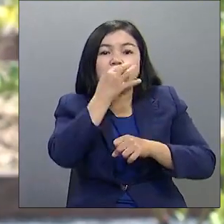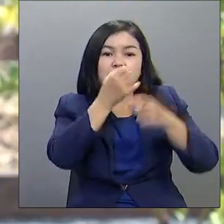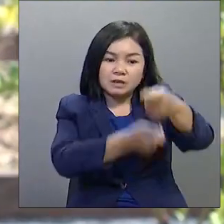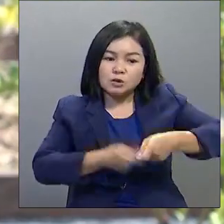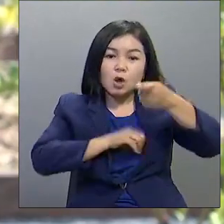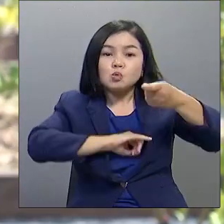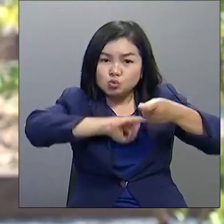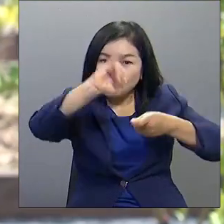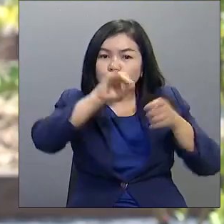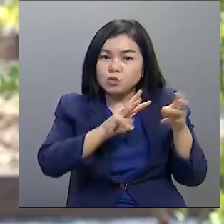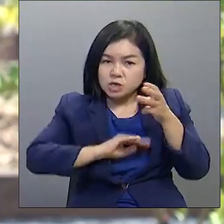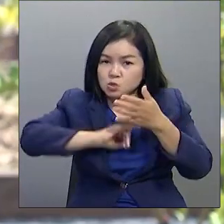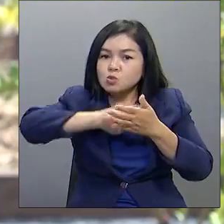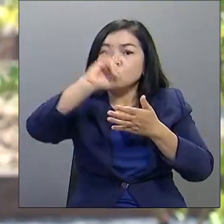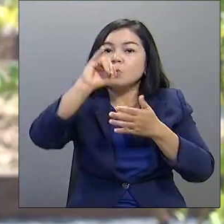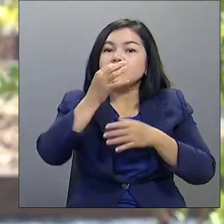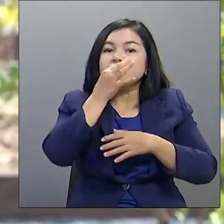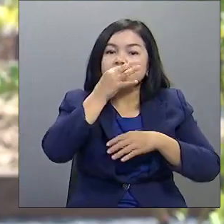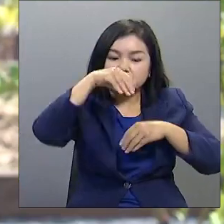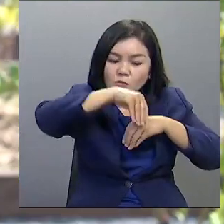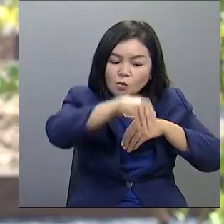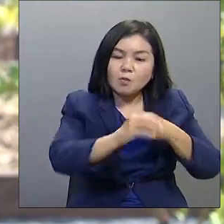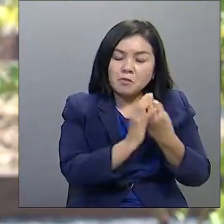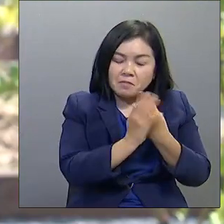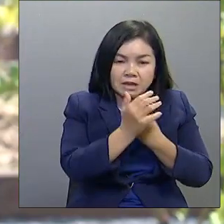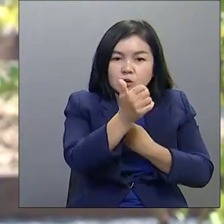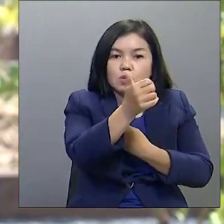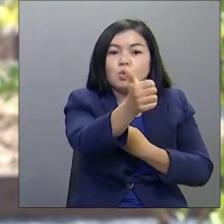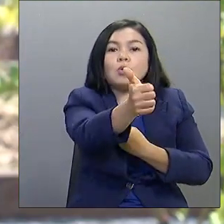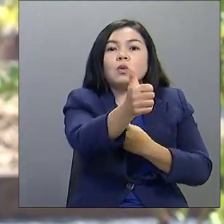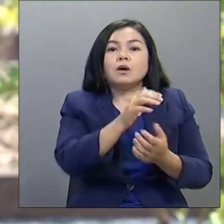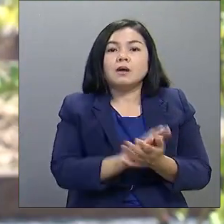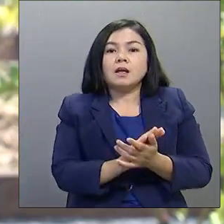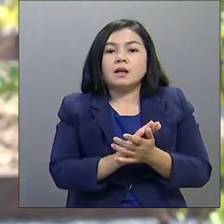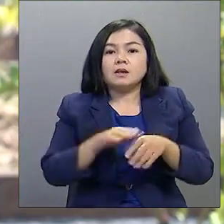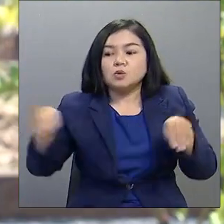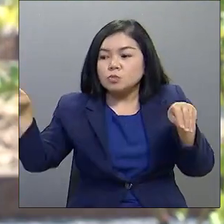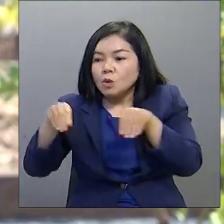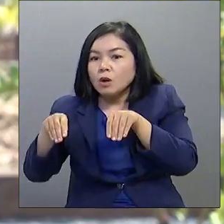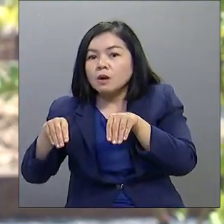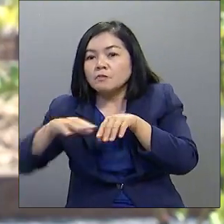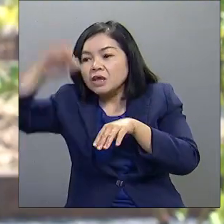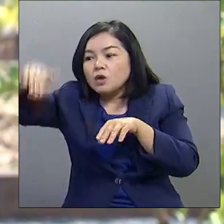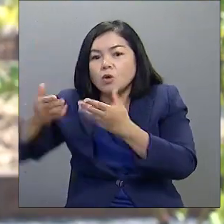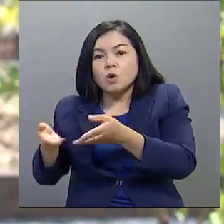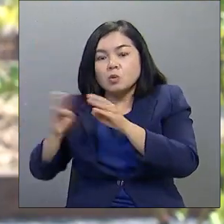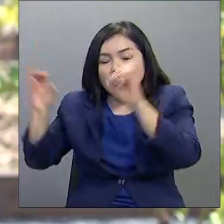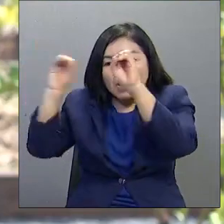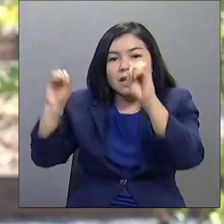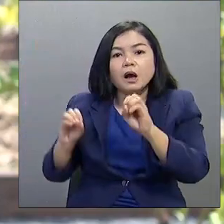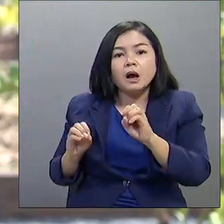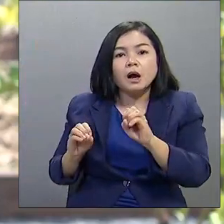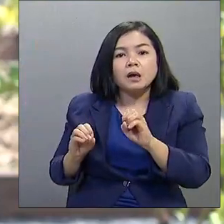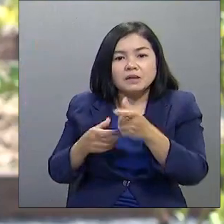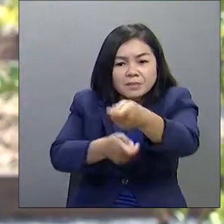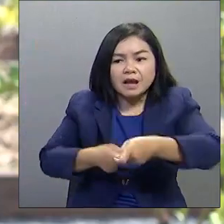ไม่ผิดคือเป็นทางที่ใช่เลยแล้วกลายเป็นไปเปลี่ยนความคิดคนรอบข้างเรามากกว่าญาติพี่น้องที่ไม่เคยเห็นด้วยที่พี่ลงมาท